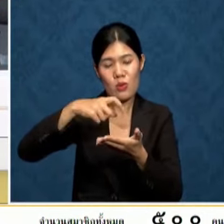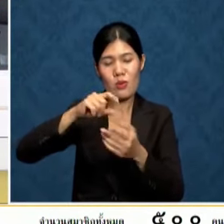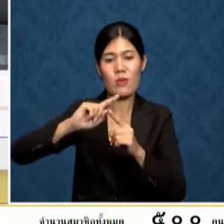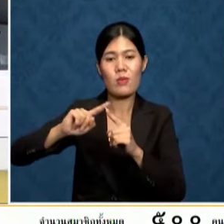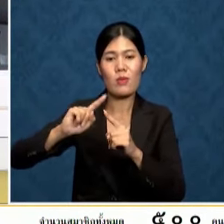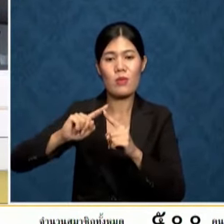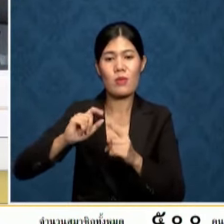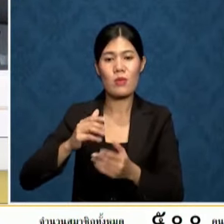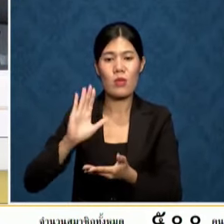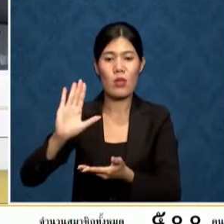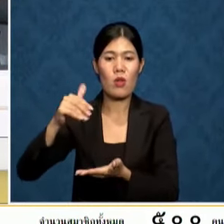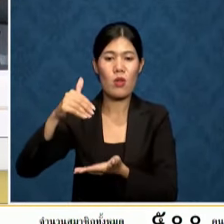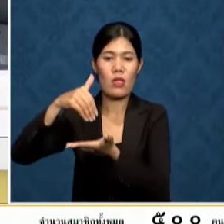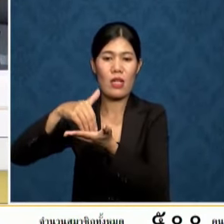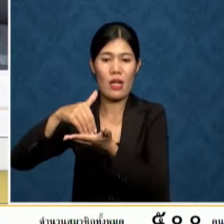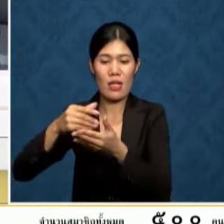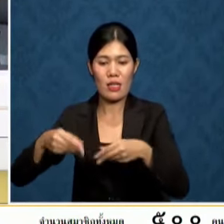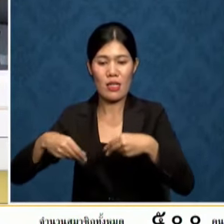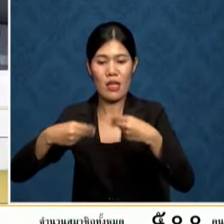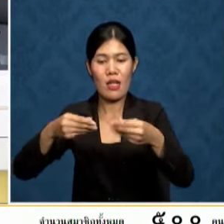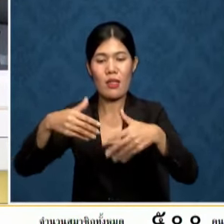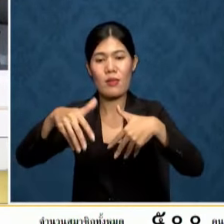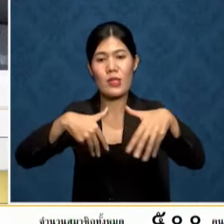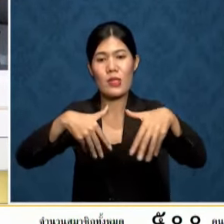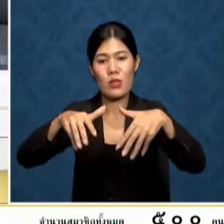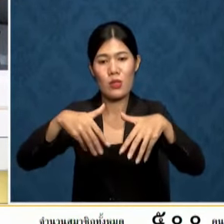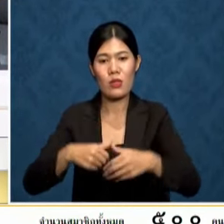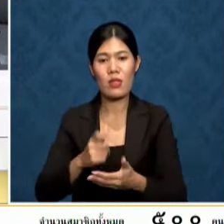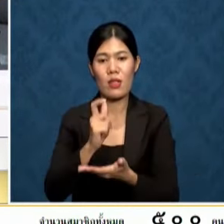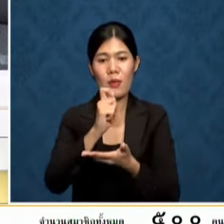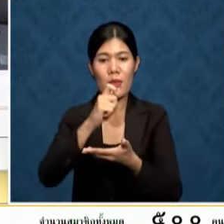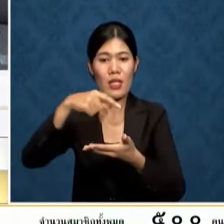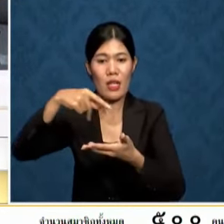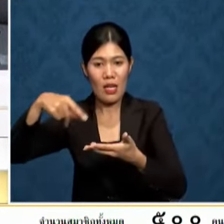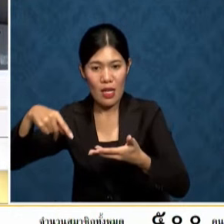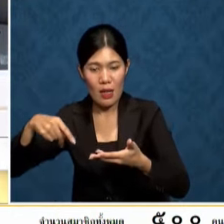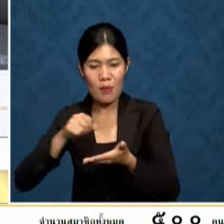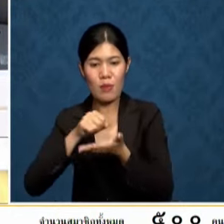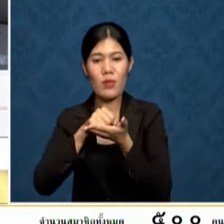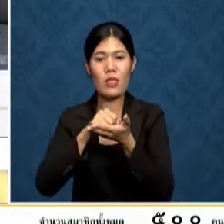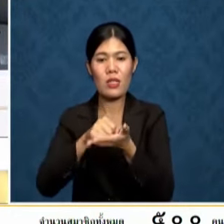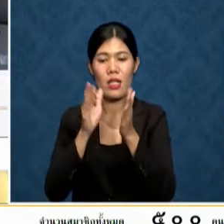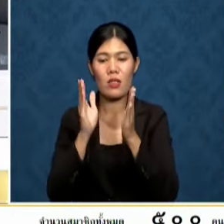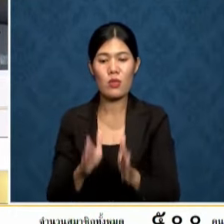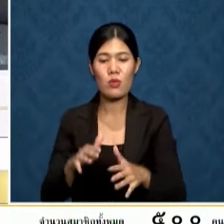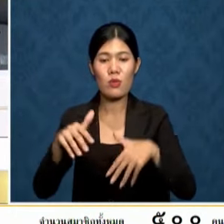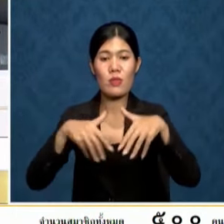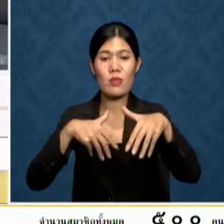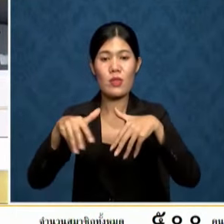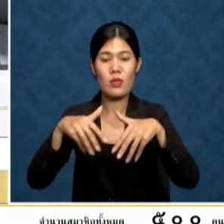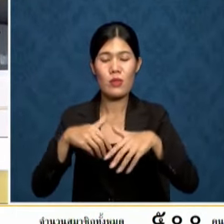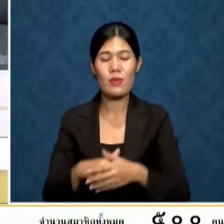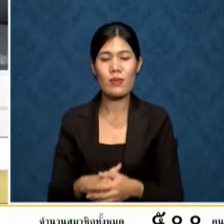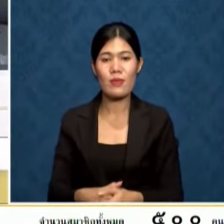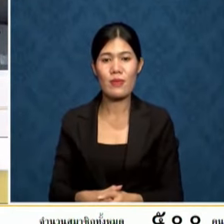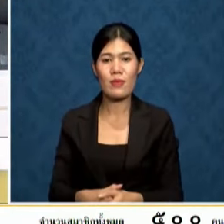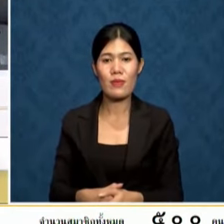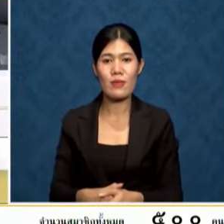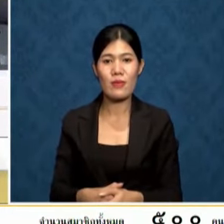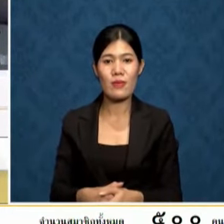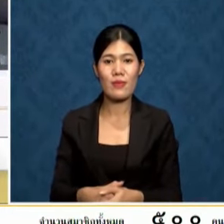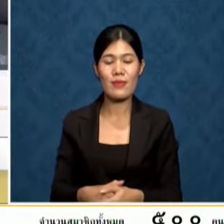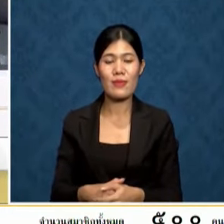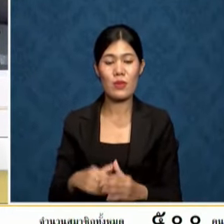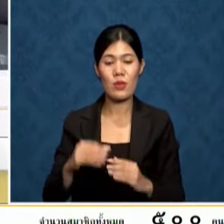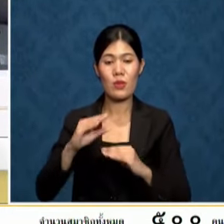กลางของรัฐให้กับประชาชนมีแอปพลิเคชันกลางในการให้บริการประชาชนโครงการนี้คิด